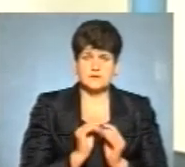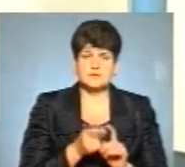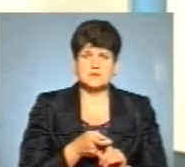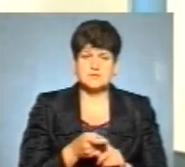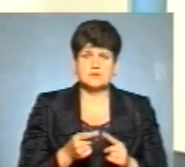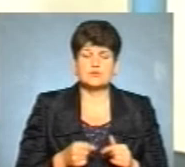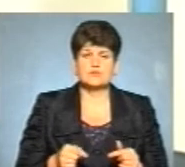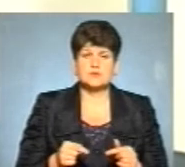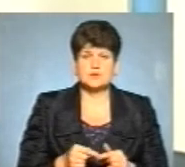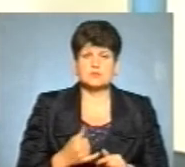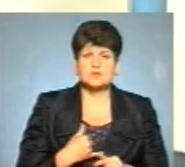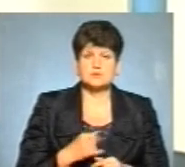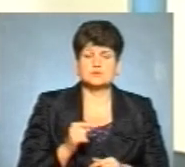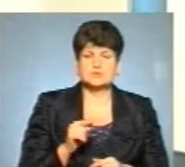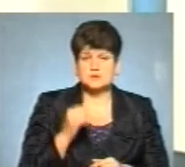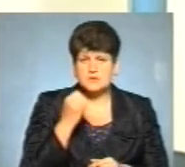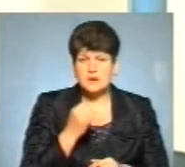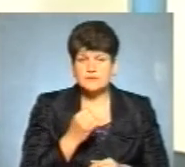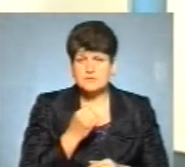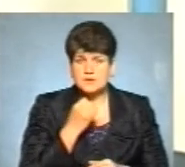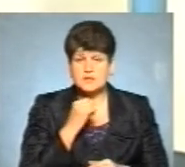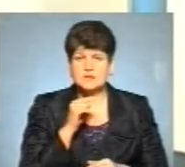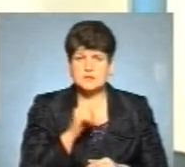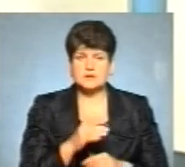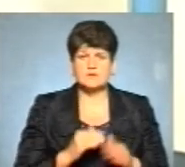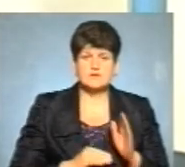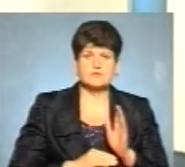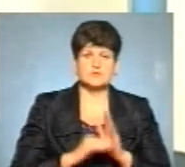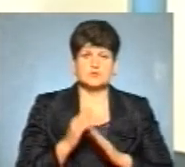інфекційному відділенні у нас тільки завдяки тим